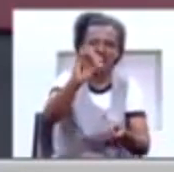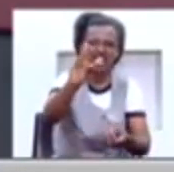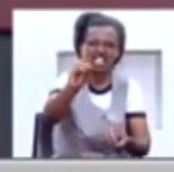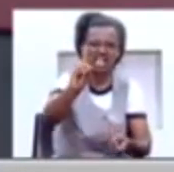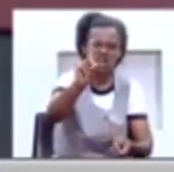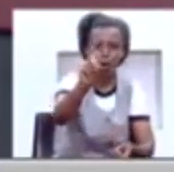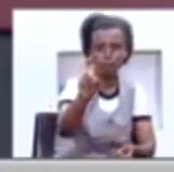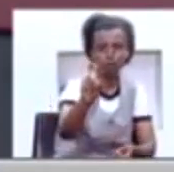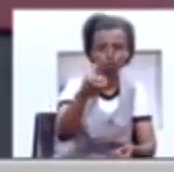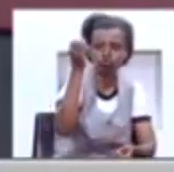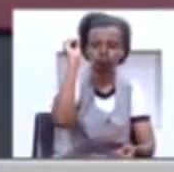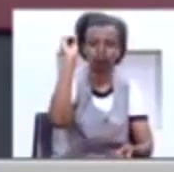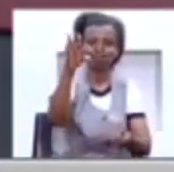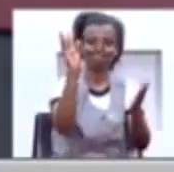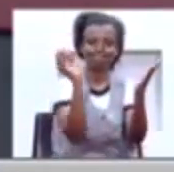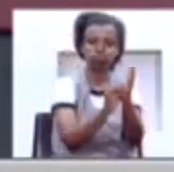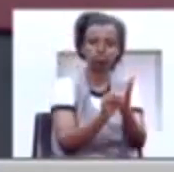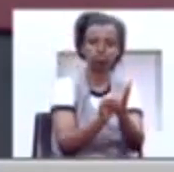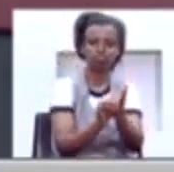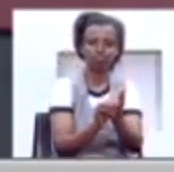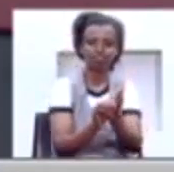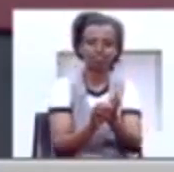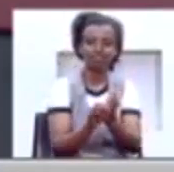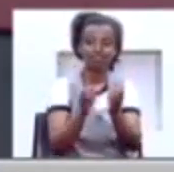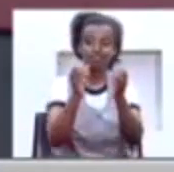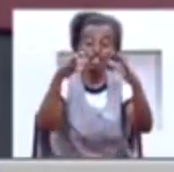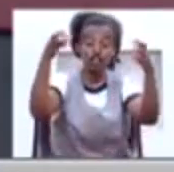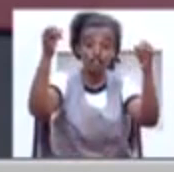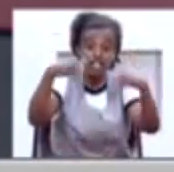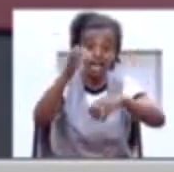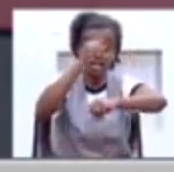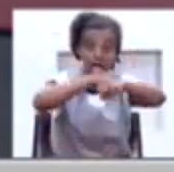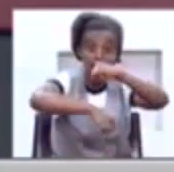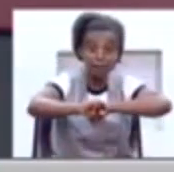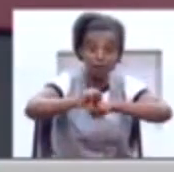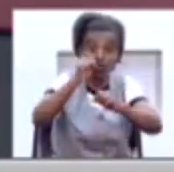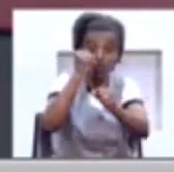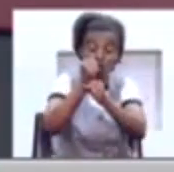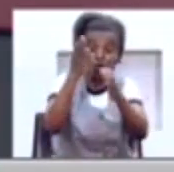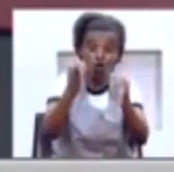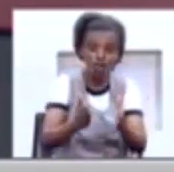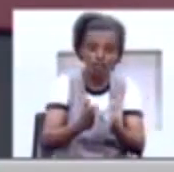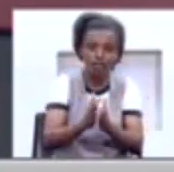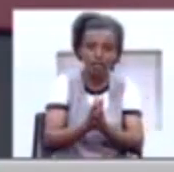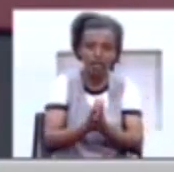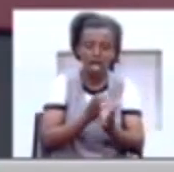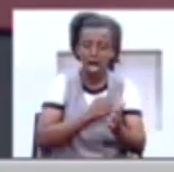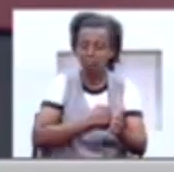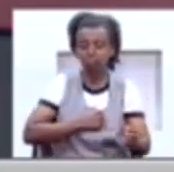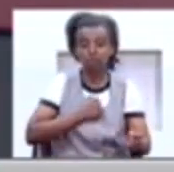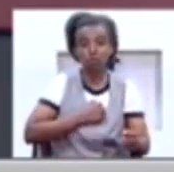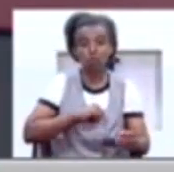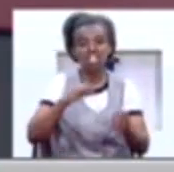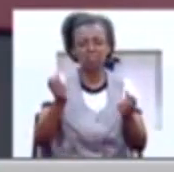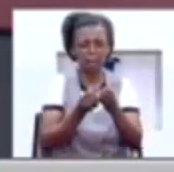kuba babona cya cyangombwa no kuba bashaka akazi uwo byagaragaraga ko yabikoze umukozi byagaragaraga ko yabikoze yagiraga ibibazo